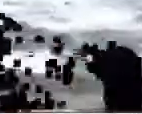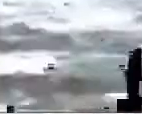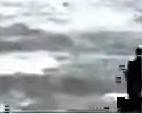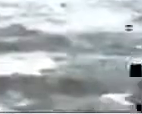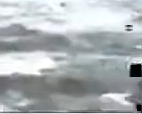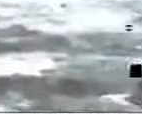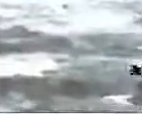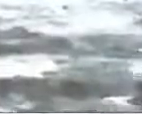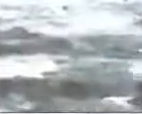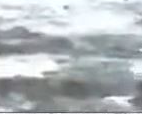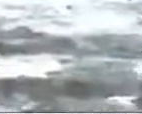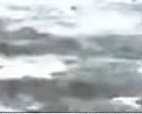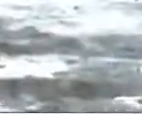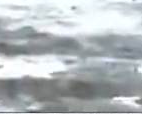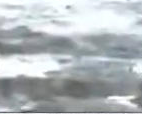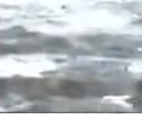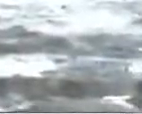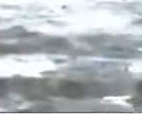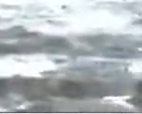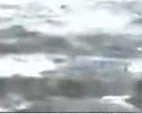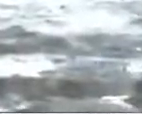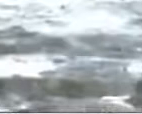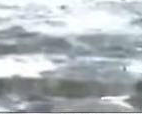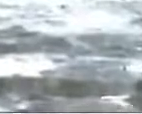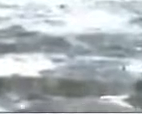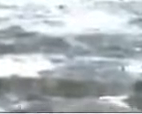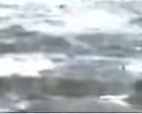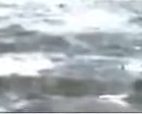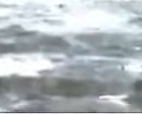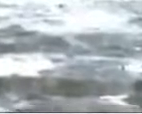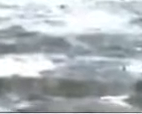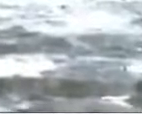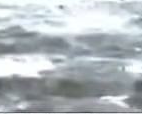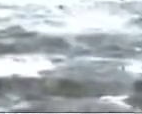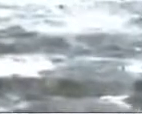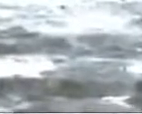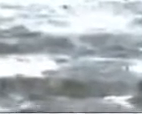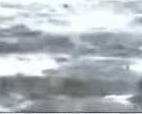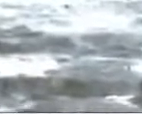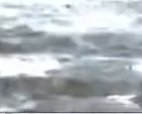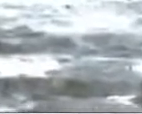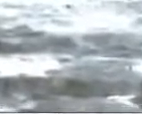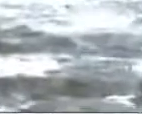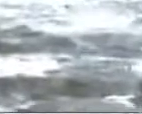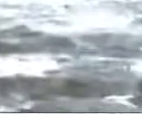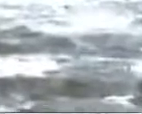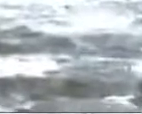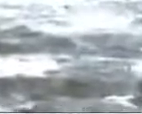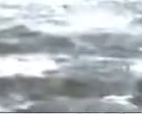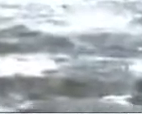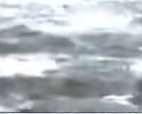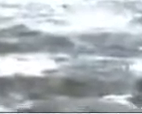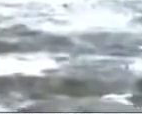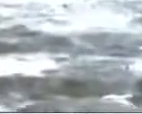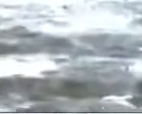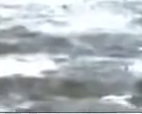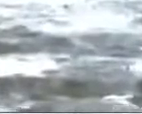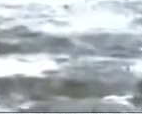Tapos, gusto namin matulungan kami ng pinansyal para makaahon kami